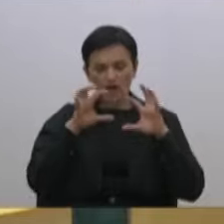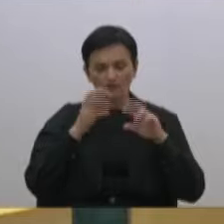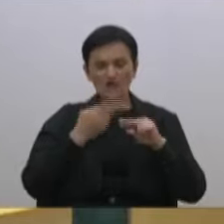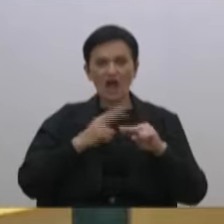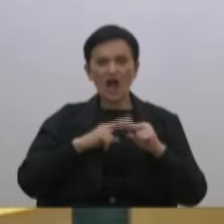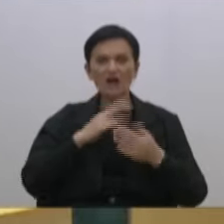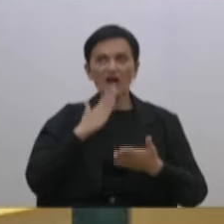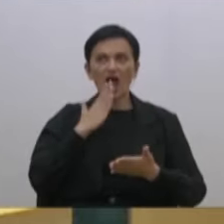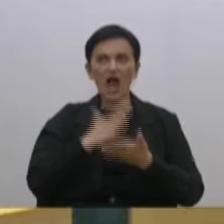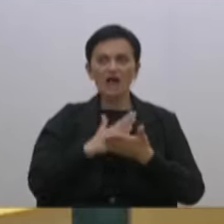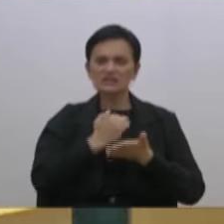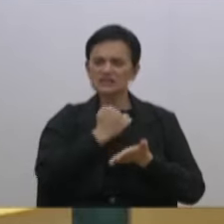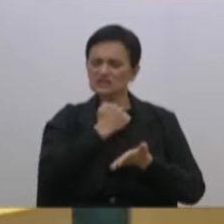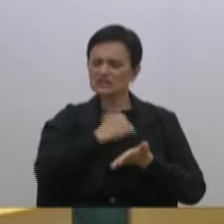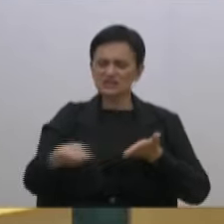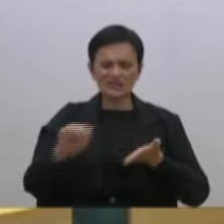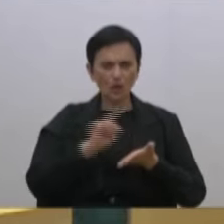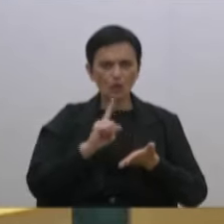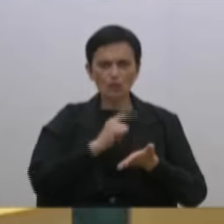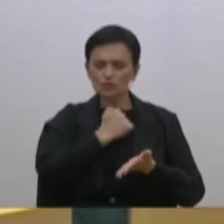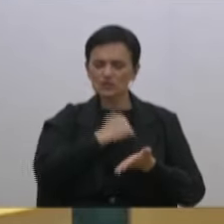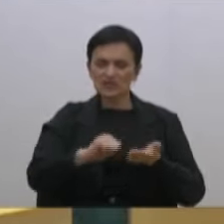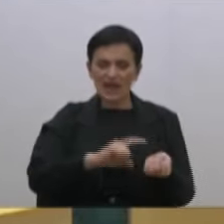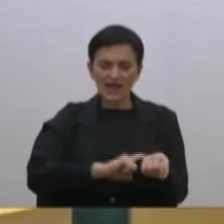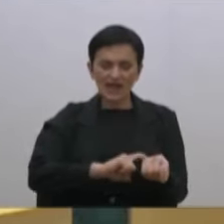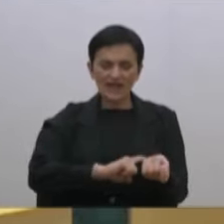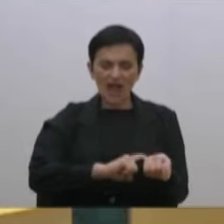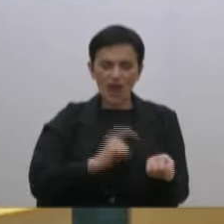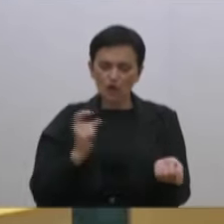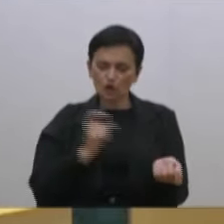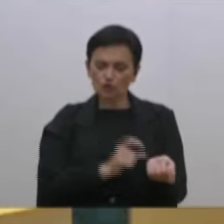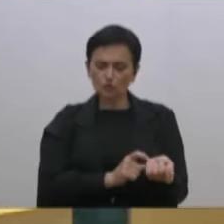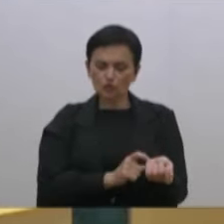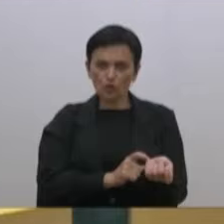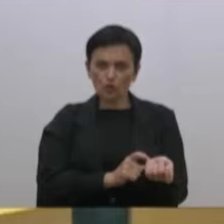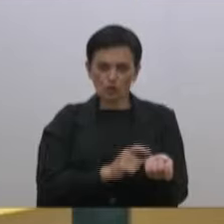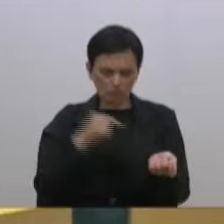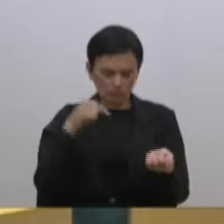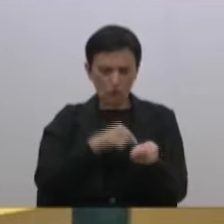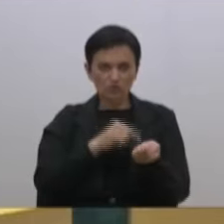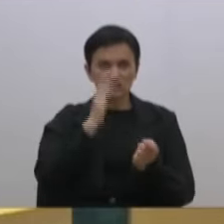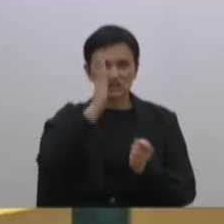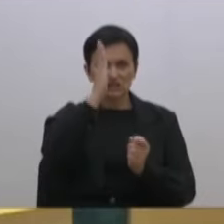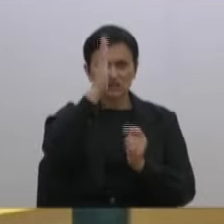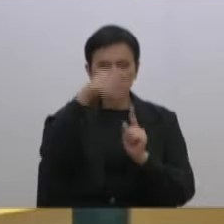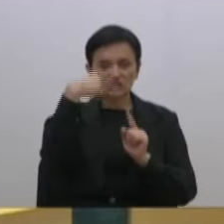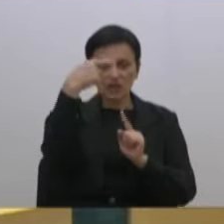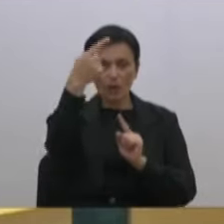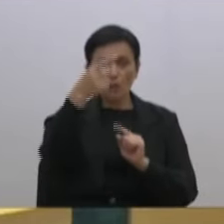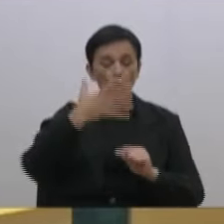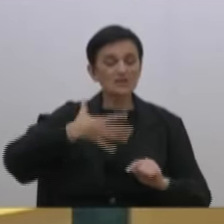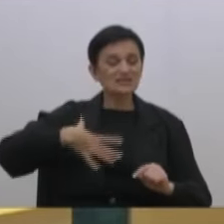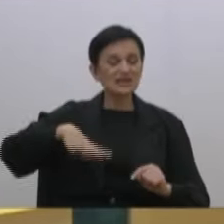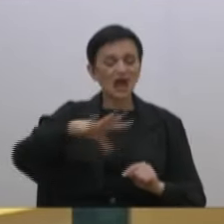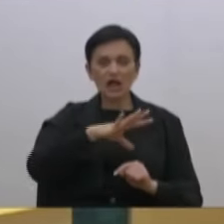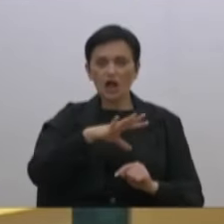იყოს წაუშლელი, წარუშლელი გენეტიკური კოდი სამომავლო პერსპექტივაში. რომ საქართველოს